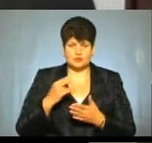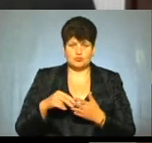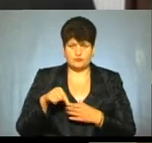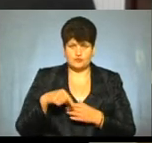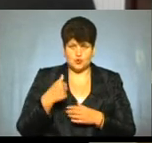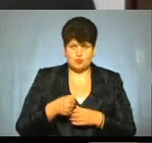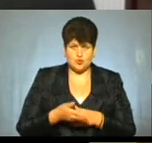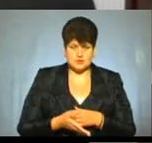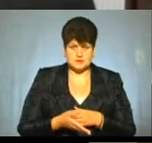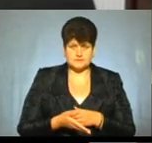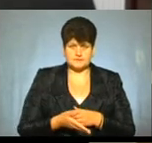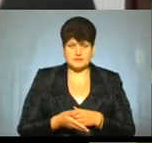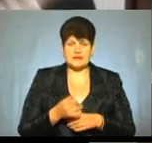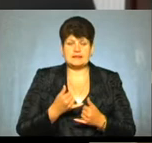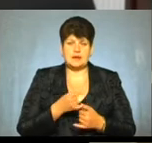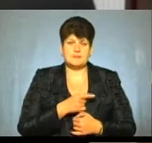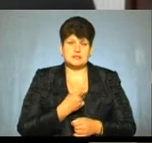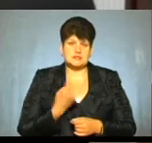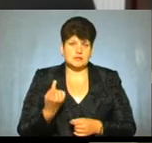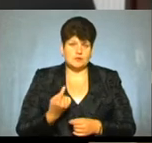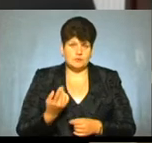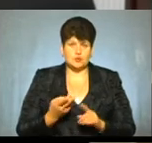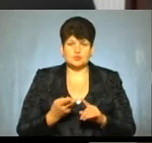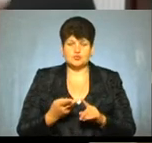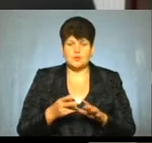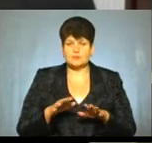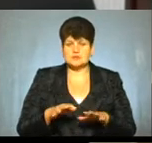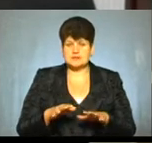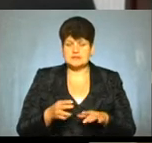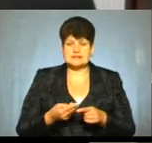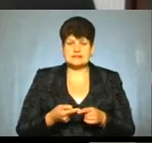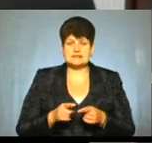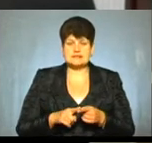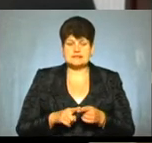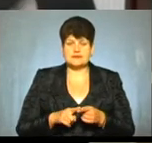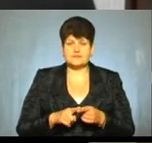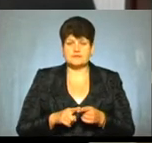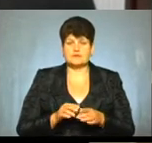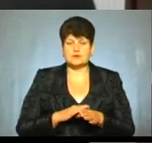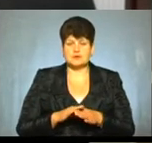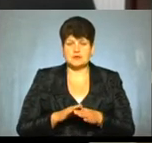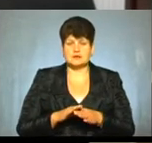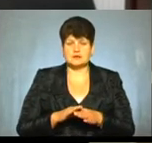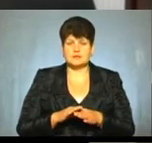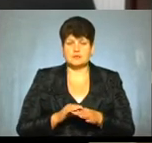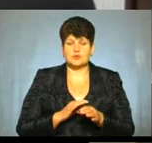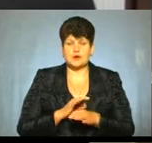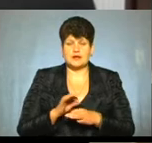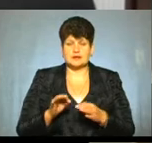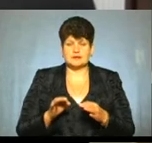закуплено в цьому році для медицини в області. Друга позиція – це реалізація проєкту